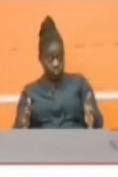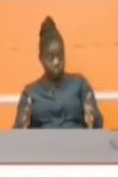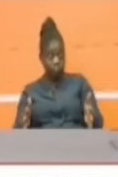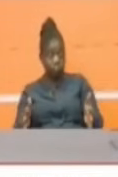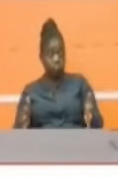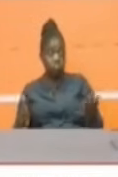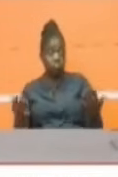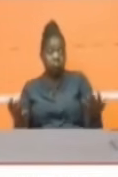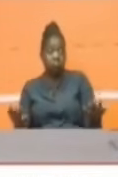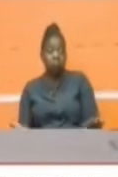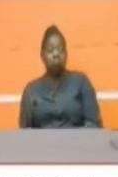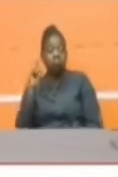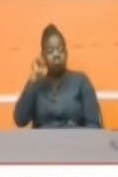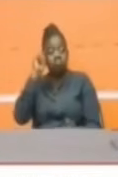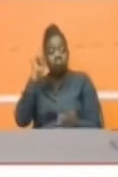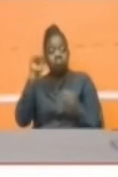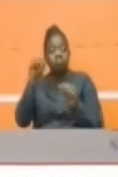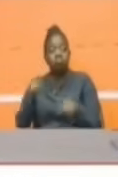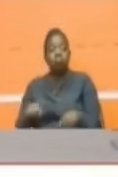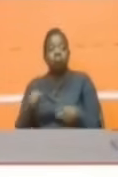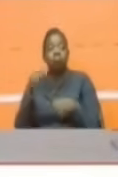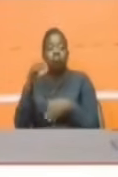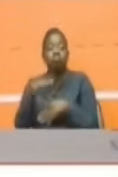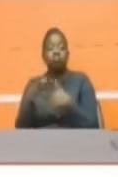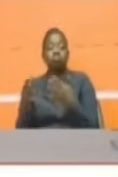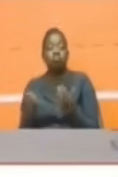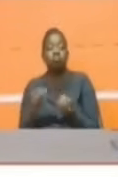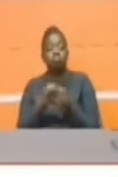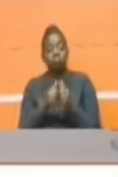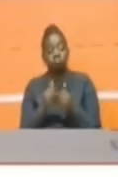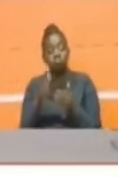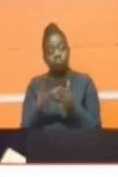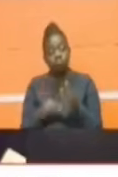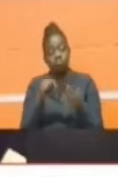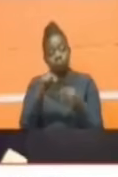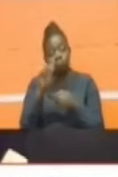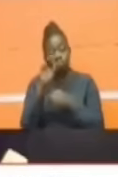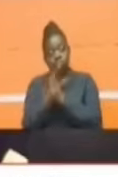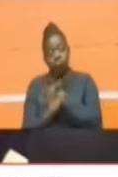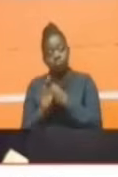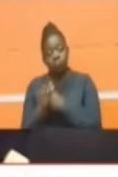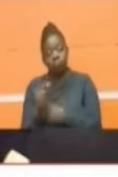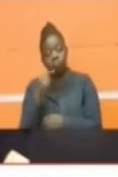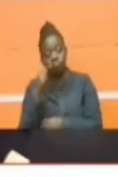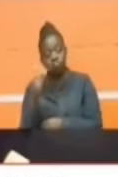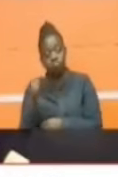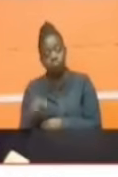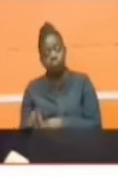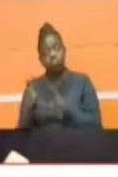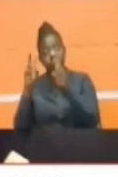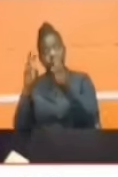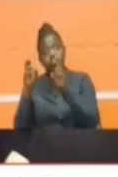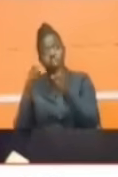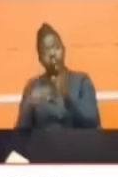And I think we should do more choir competitions in this country. Agamba anti omulamu omukulu kwe kusima abajuliza